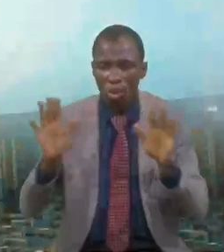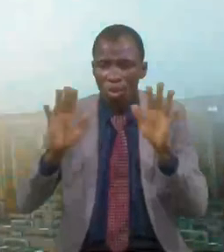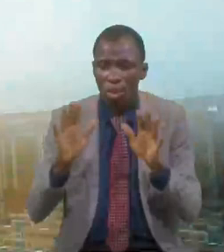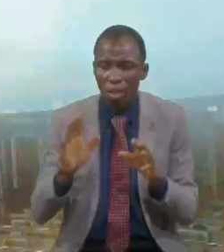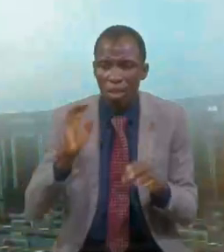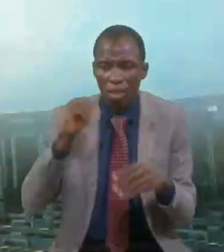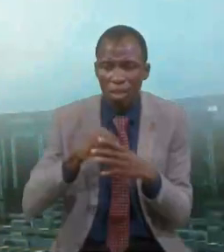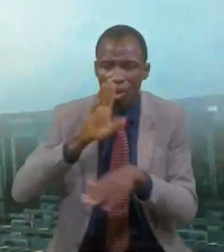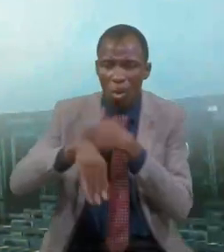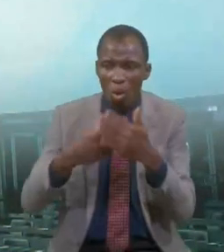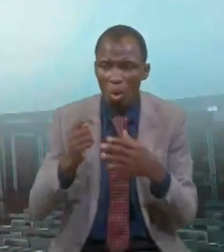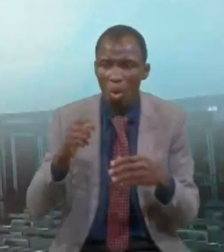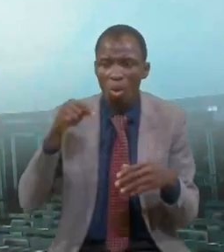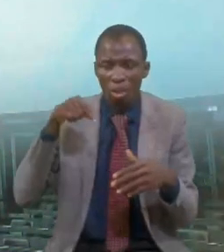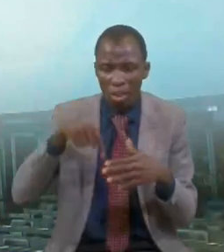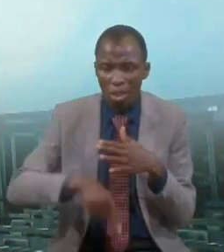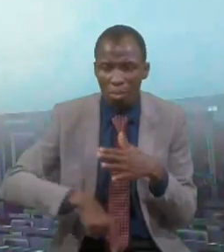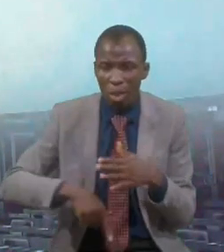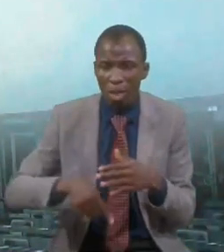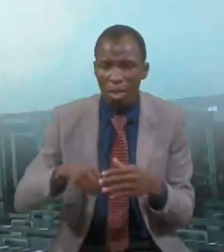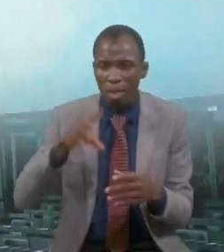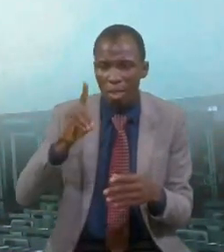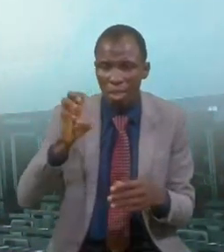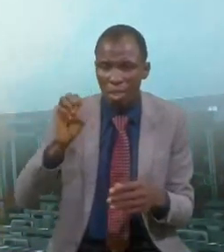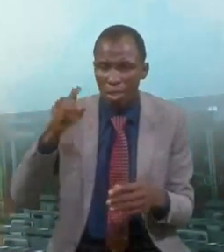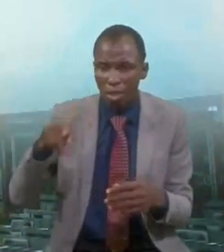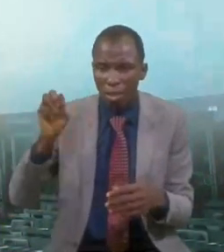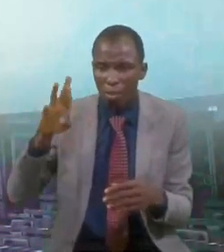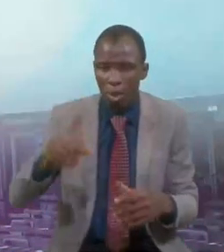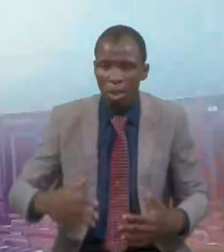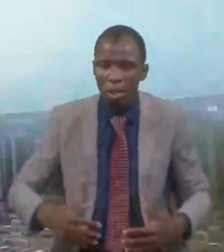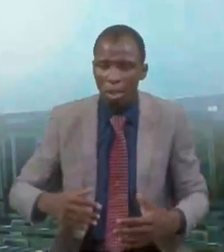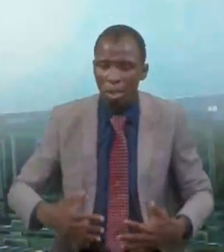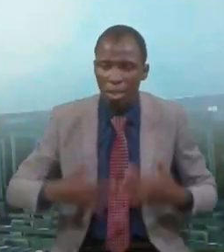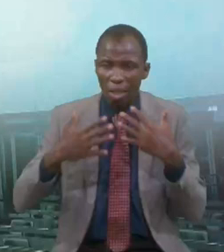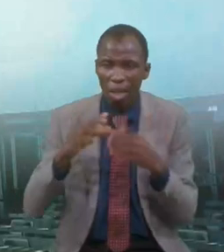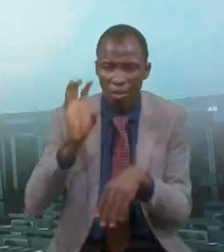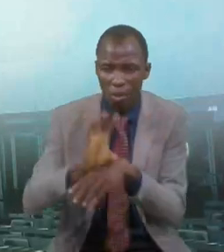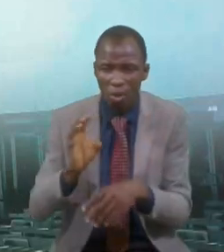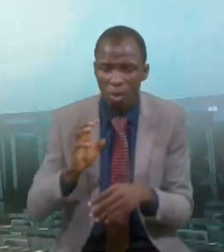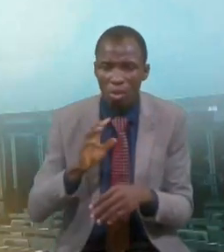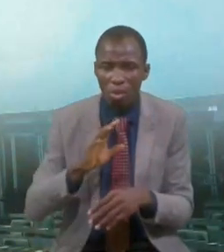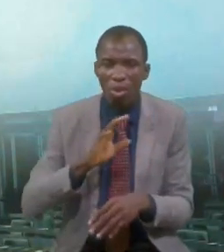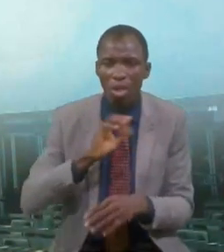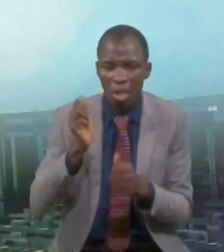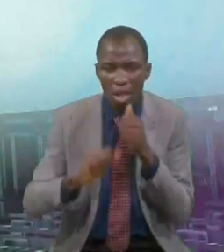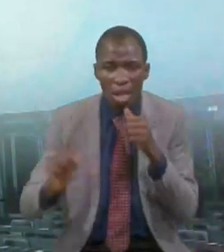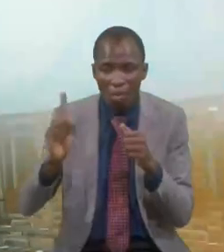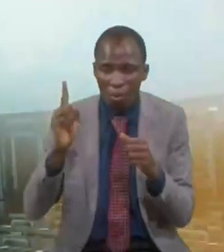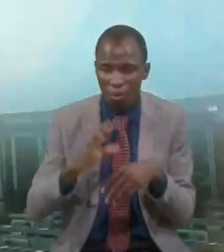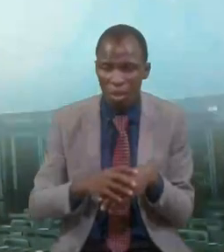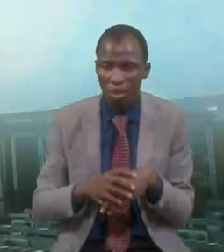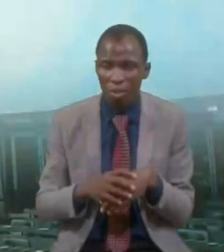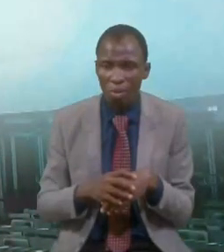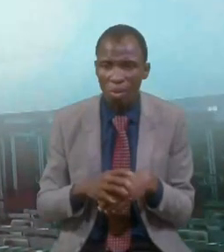maisi de par le monde entier plus de détails vous seront envoyés